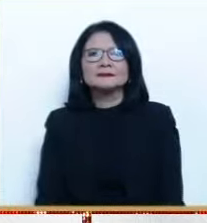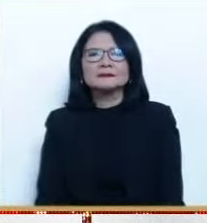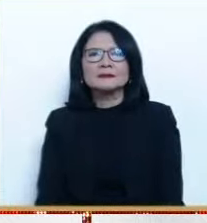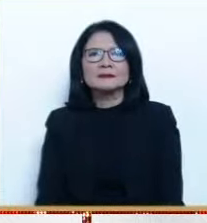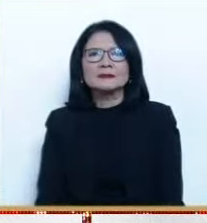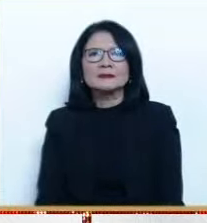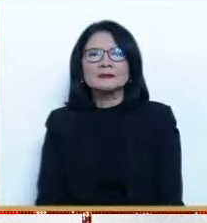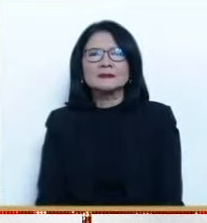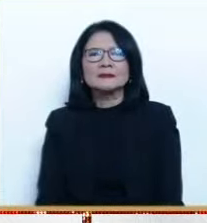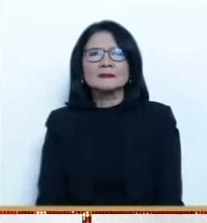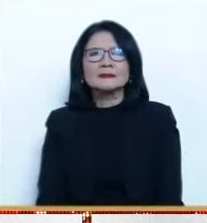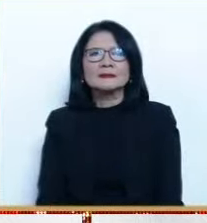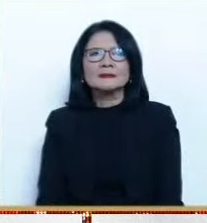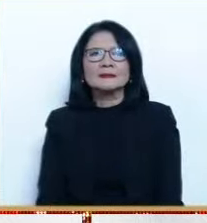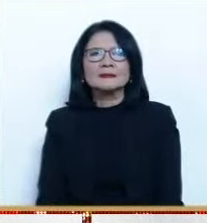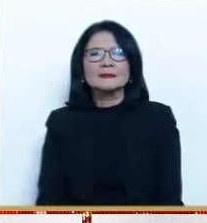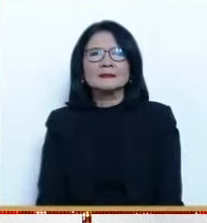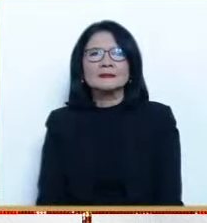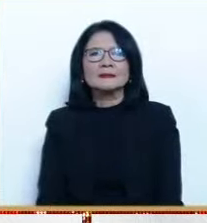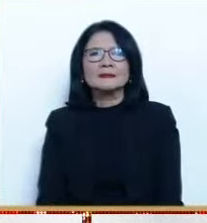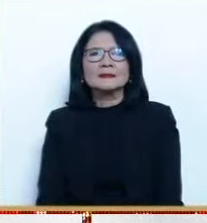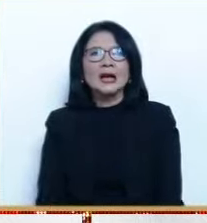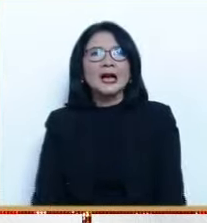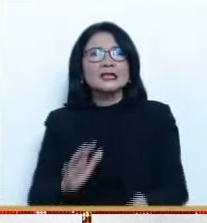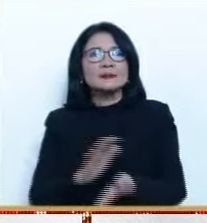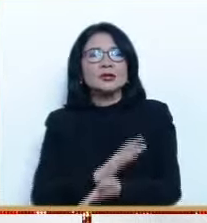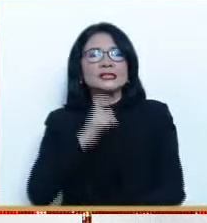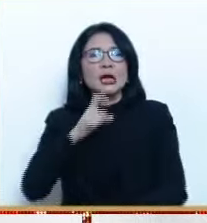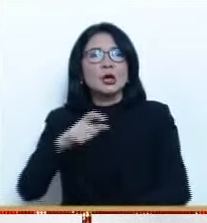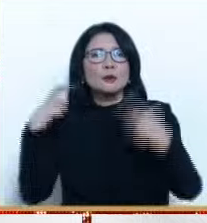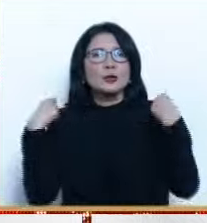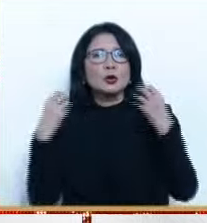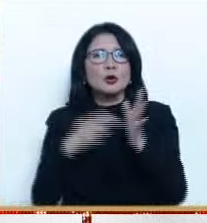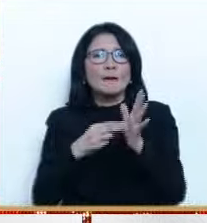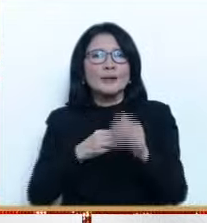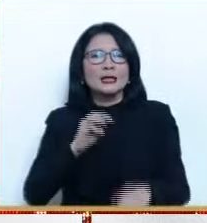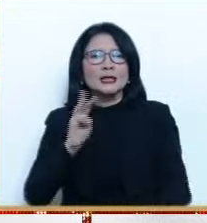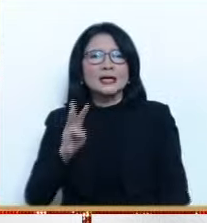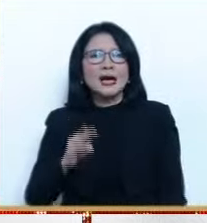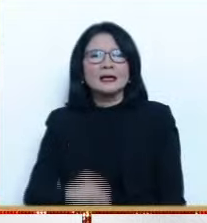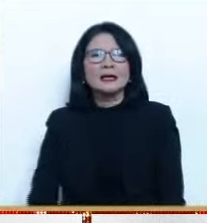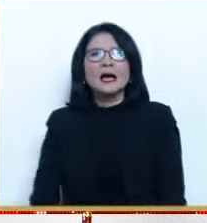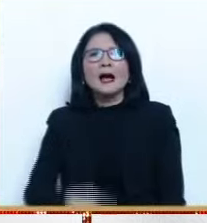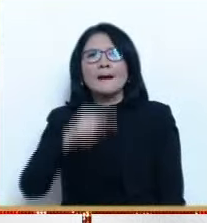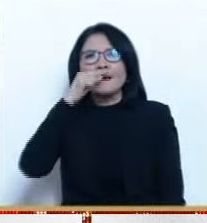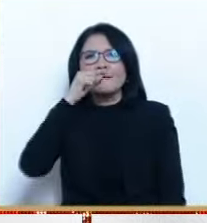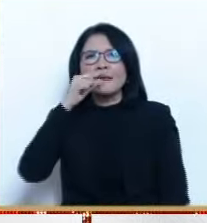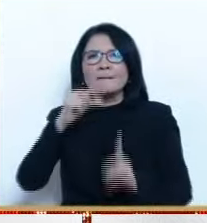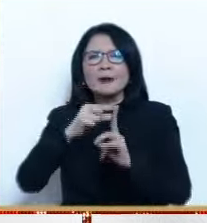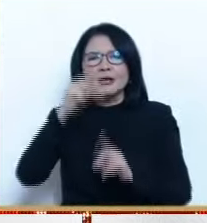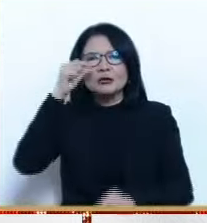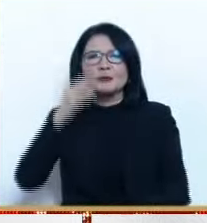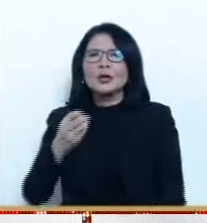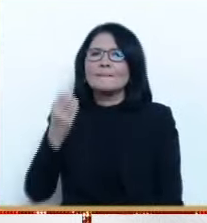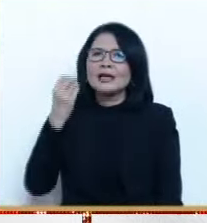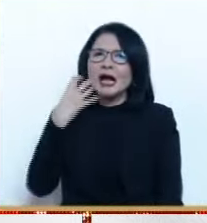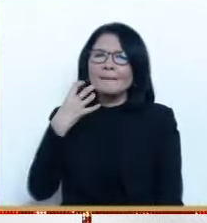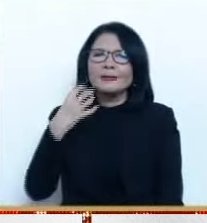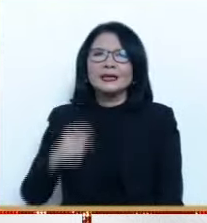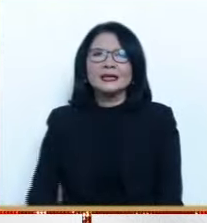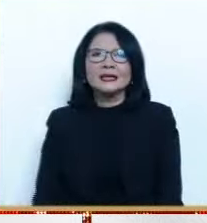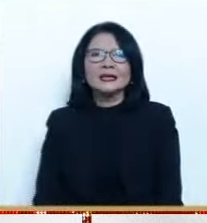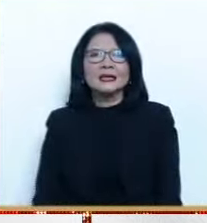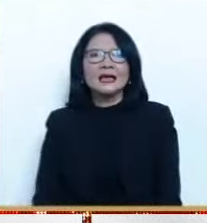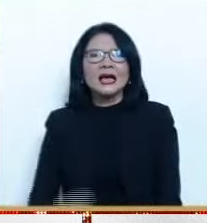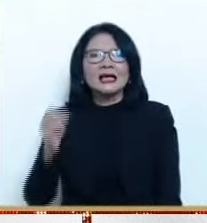baik berikutnya kita berikan kesempatan juga untuk calon gubernur Nor 3 Bapak Pramono Anung untuk bisa memberikan tanggapan terhadap jawaban dari